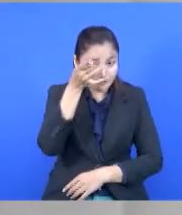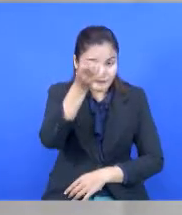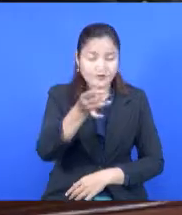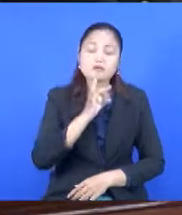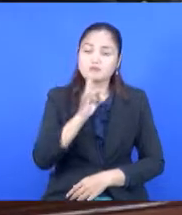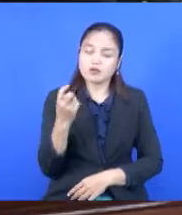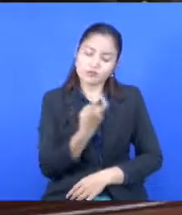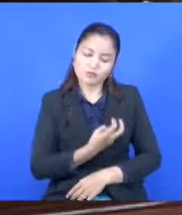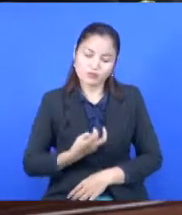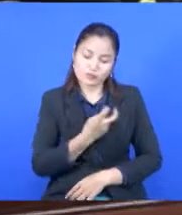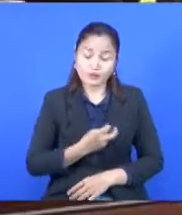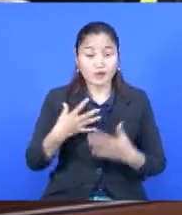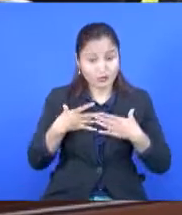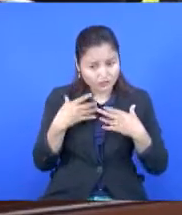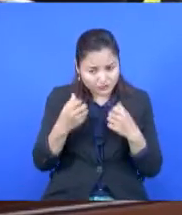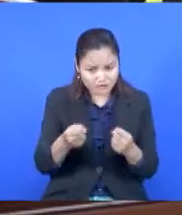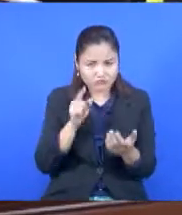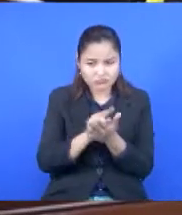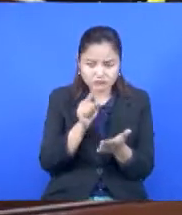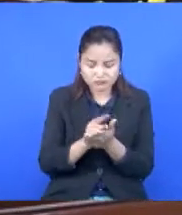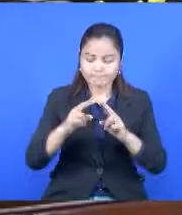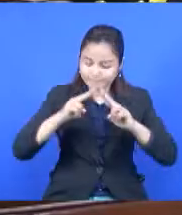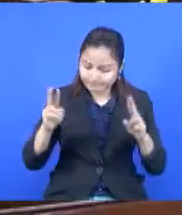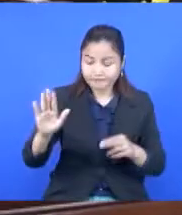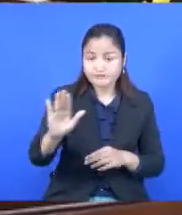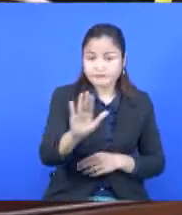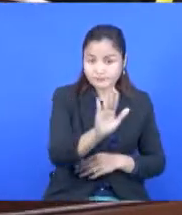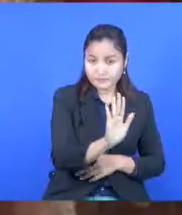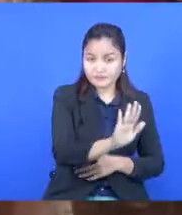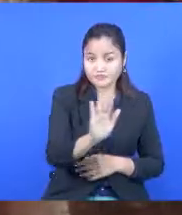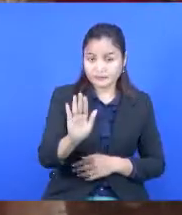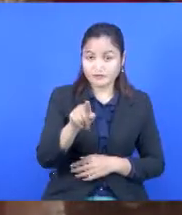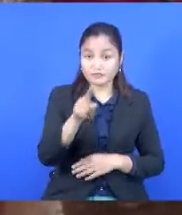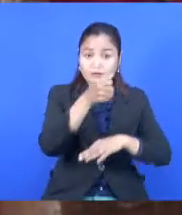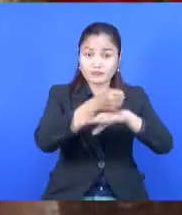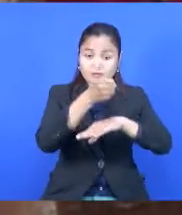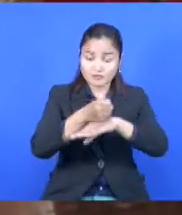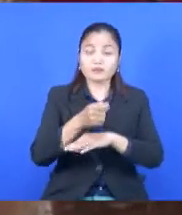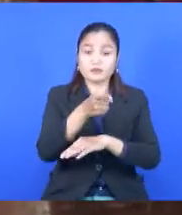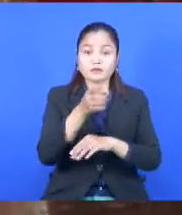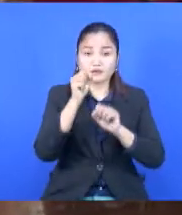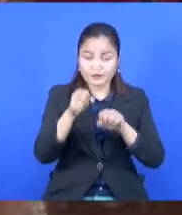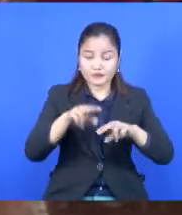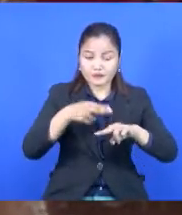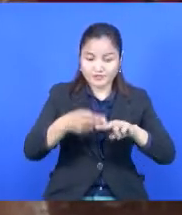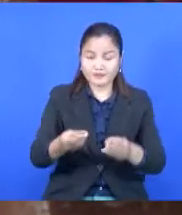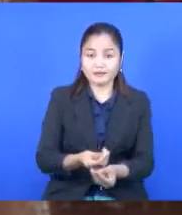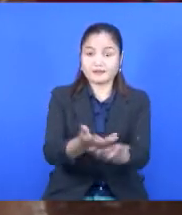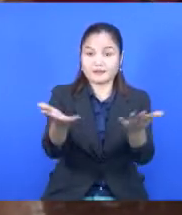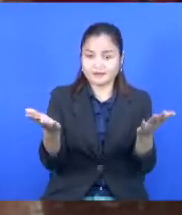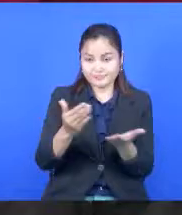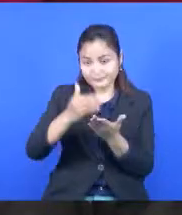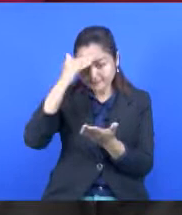ខភាពគឺជារឿងសំខាន់បំផុតសម្រាប់បុគ្គលម្នាក់ៗក្នុងឱកាសនោះដែរគណៈអធិបតីបានផ្តល់វត្ថុអនុស្សាវរីយ៍ដល់សិស្សានុសិស្សយុវជ